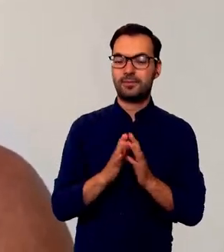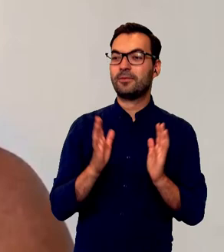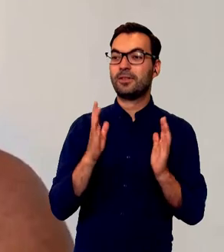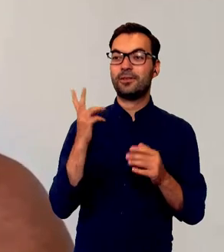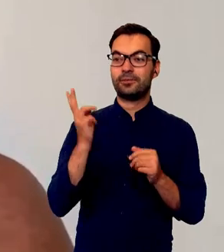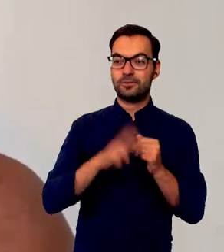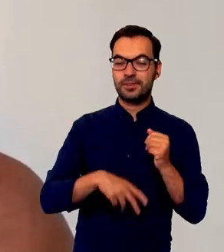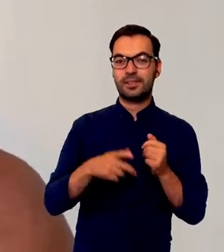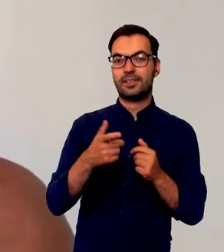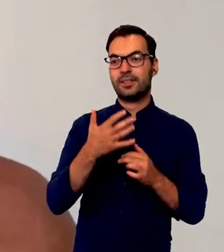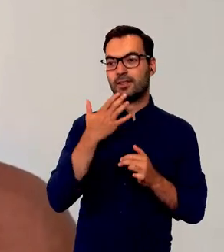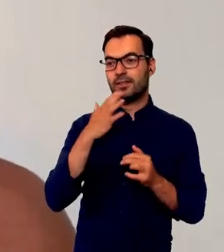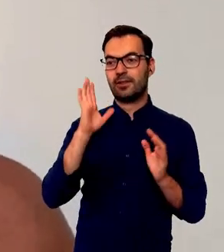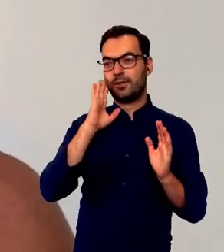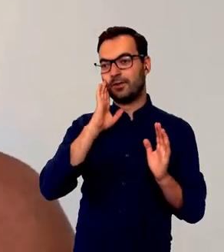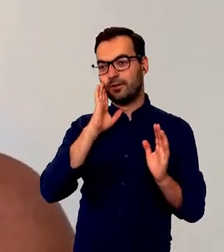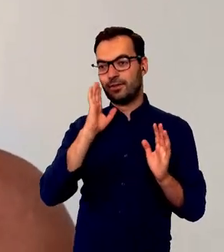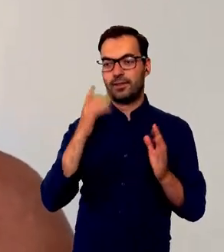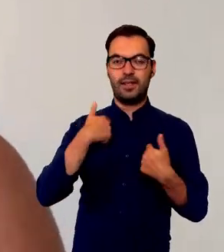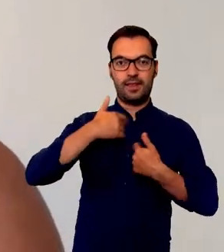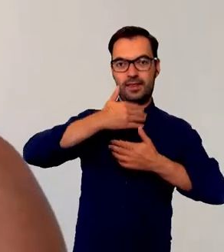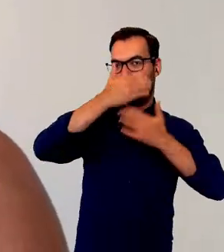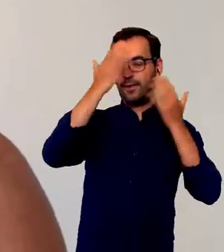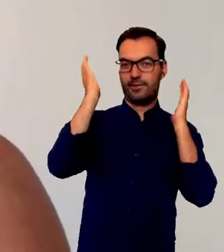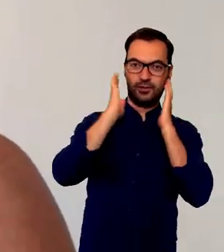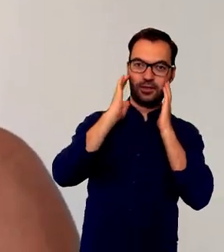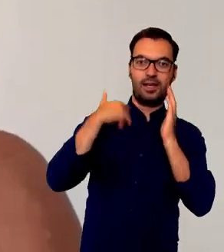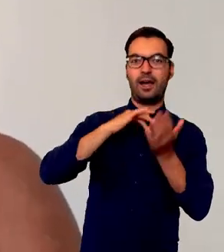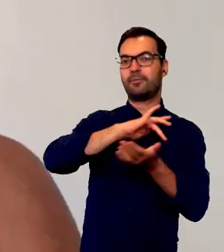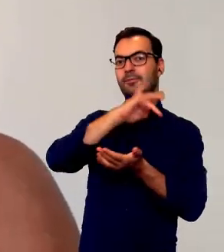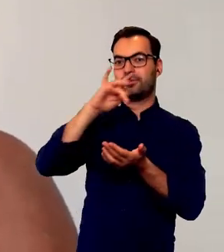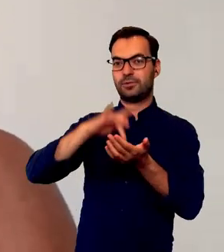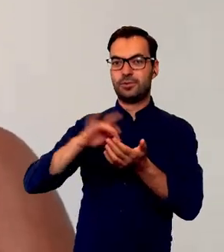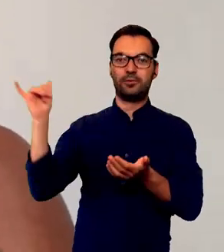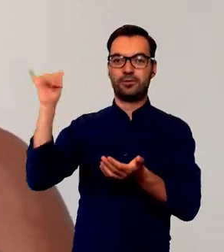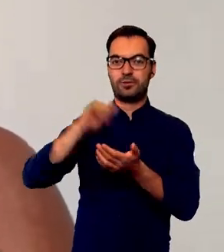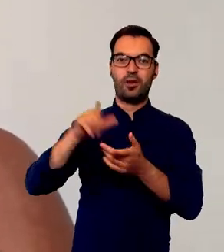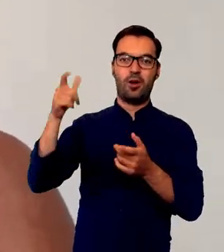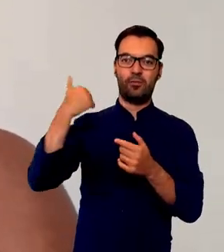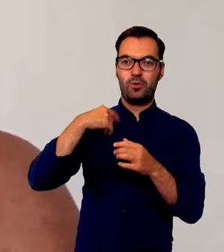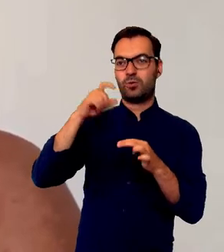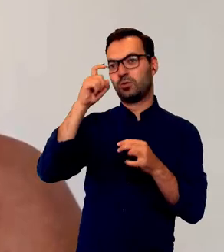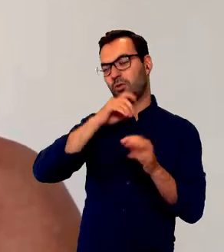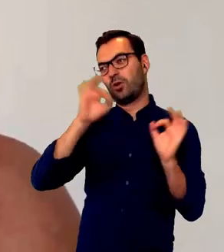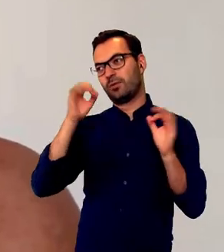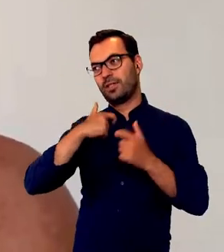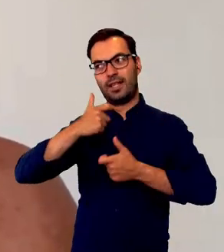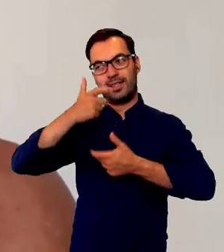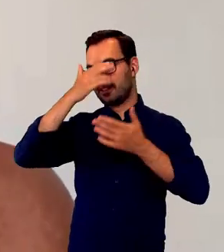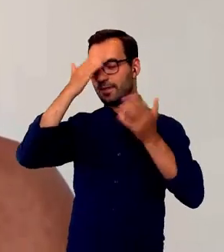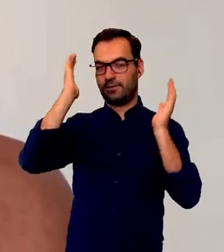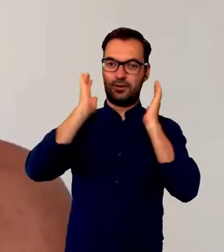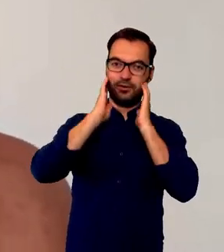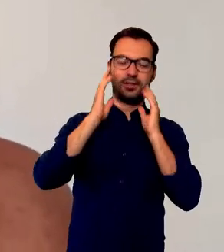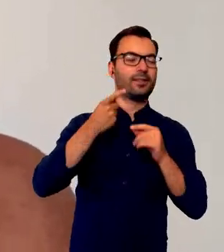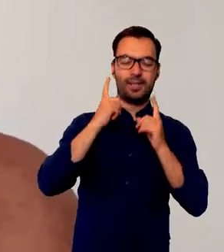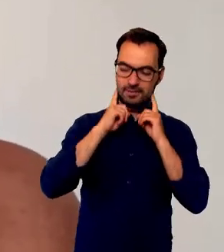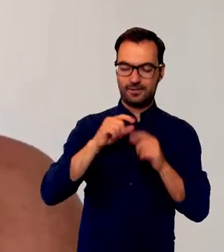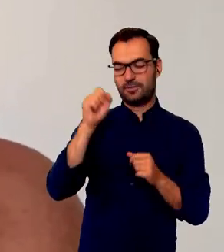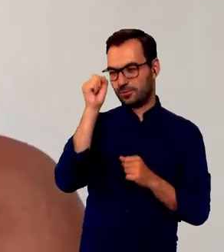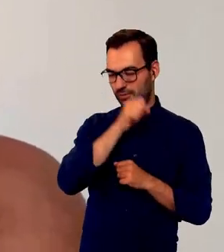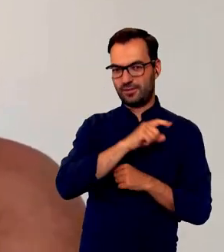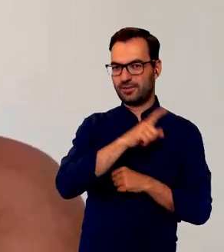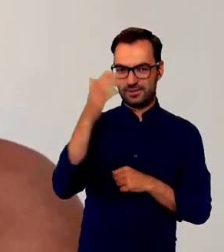boską przestańmy mówić, nie wiedziałam, dojechałam, doleciałam, on był taki zły, no nie wiedziałam.